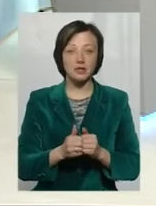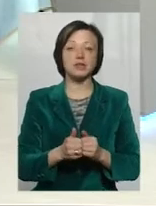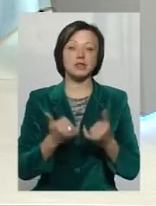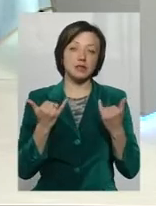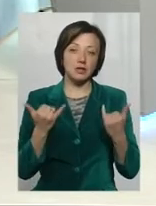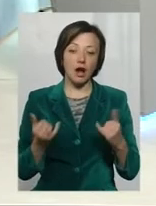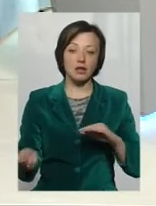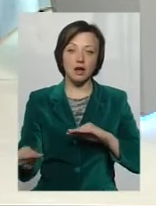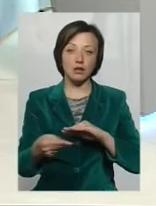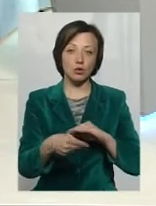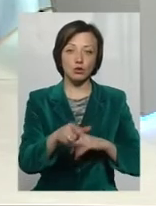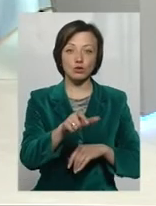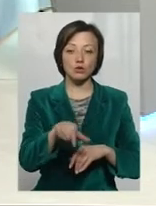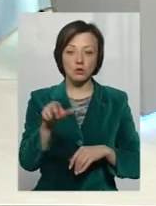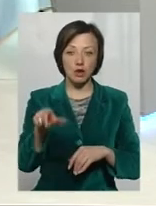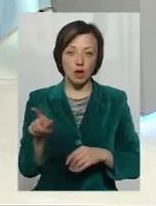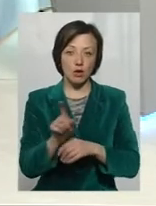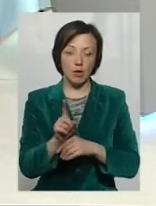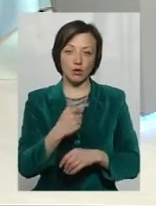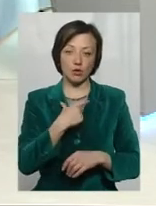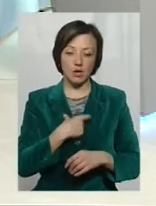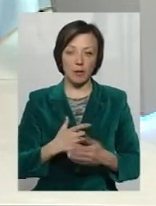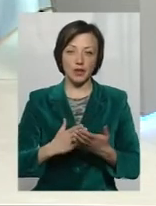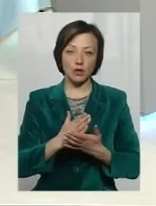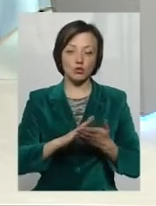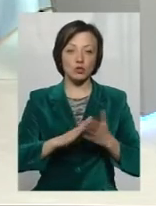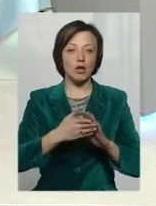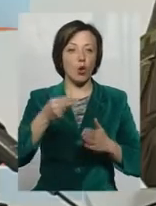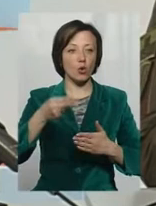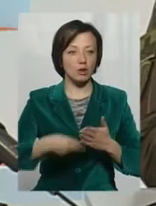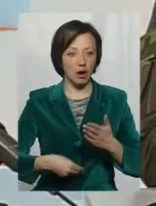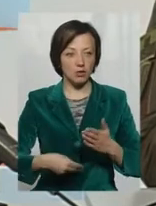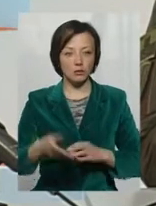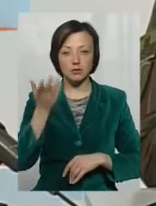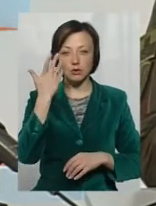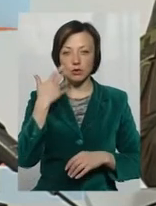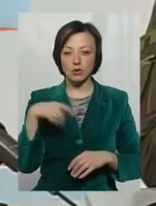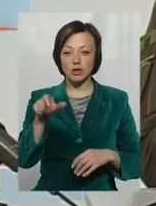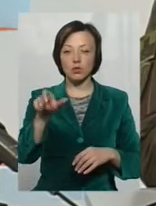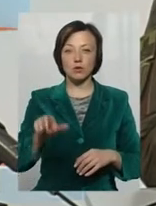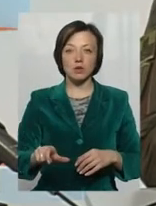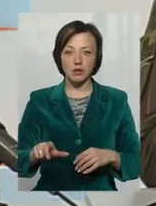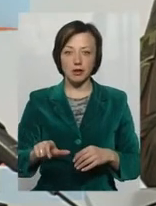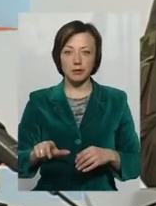зараз агітують нормальних людей до себе на службу за контрактом. Коли в нас людина йде